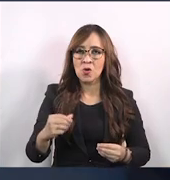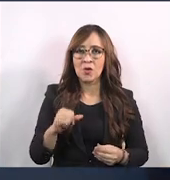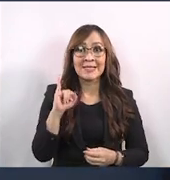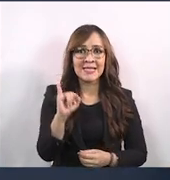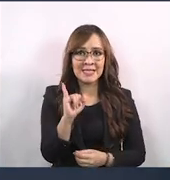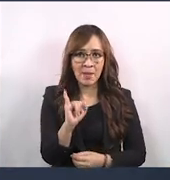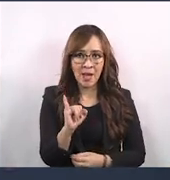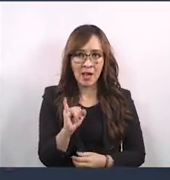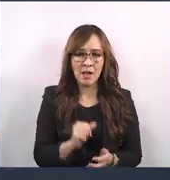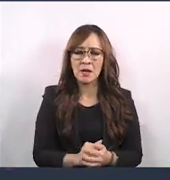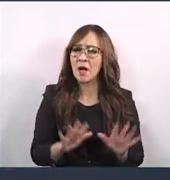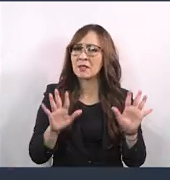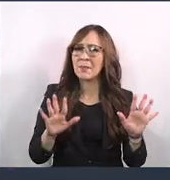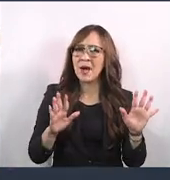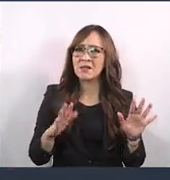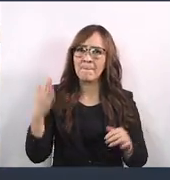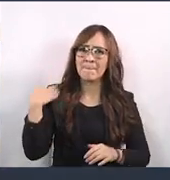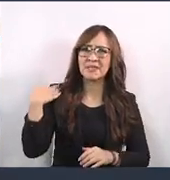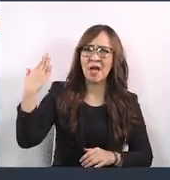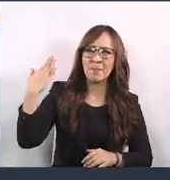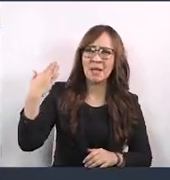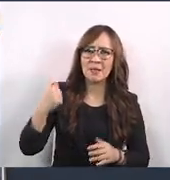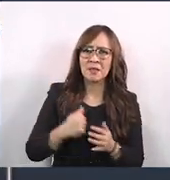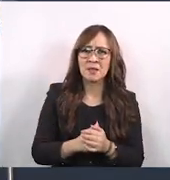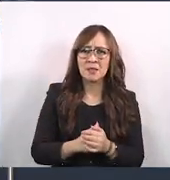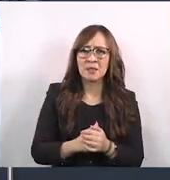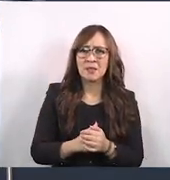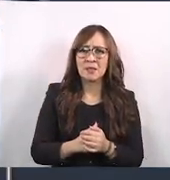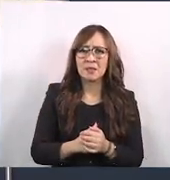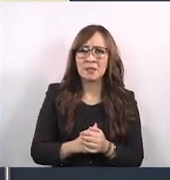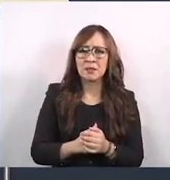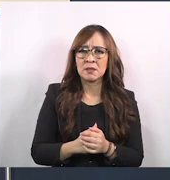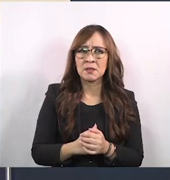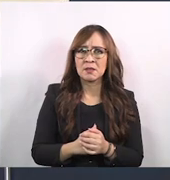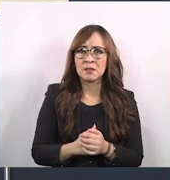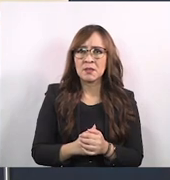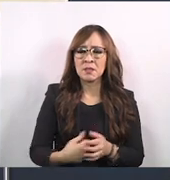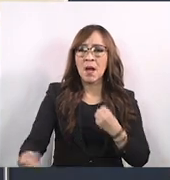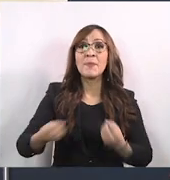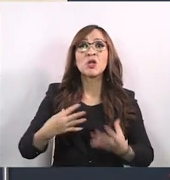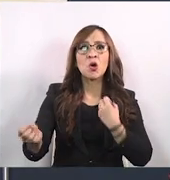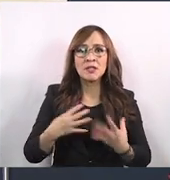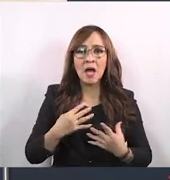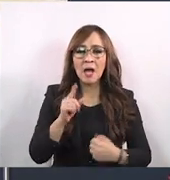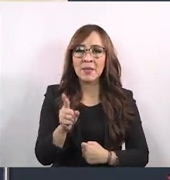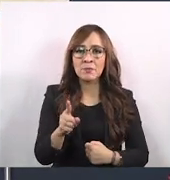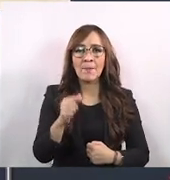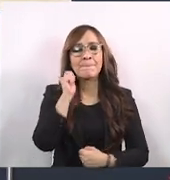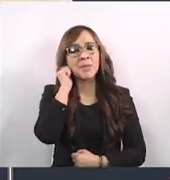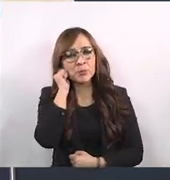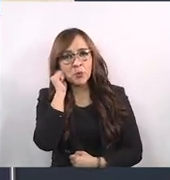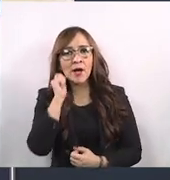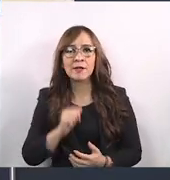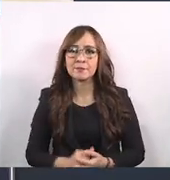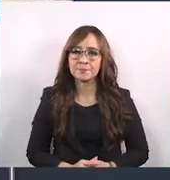Hai ada banyak pejabat-pejabat hancur karena wanita Hai ada banyak pendeta-pendeta hamba-hamba Tuhan hancur karena